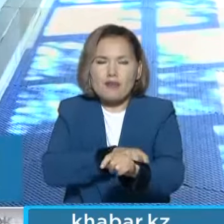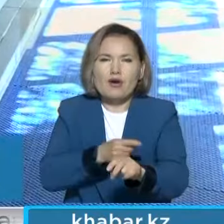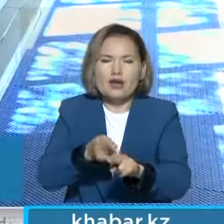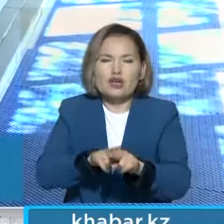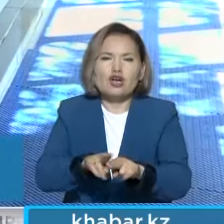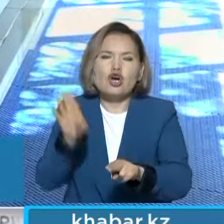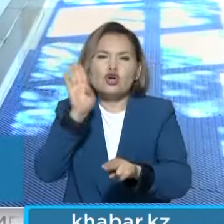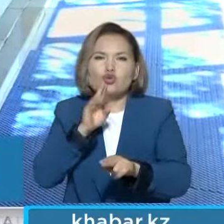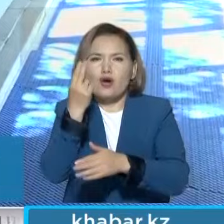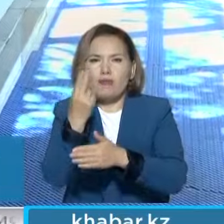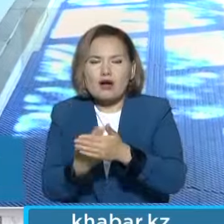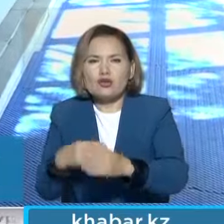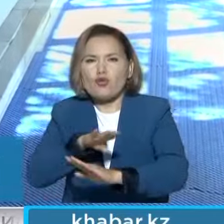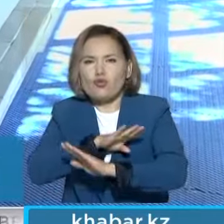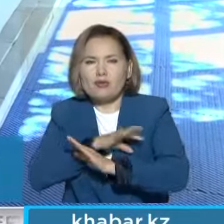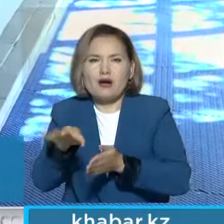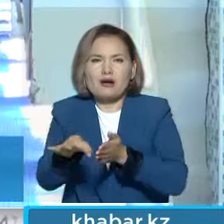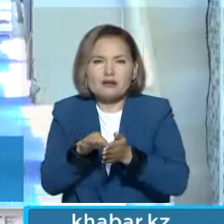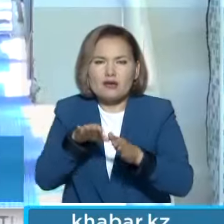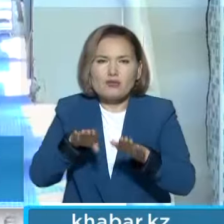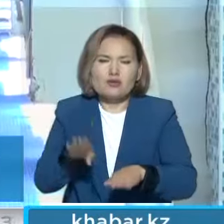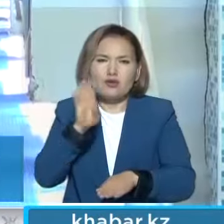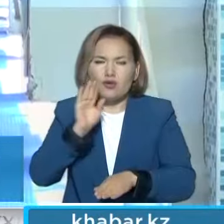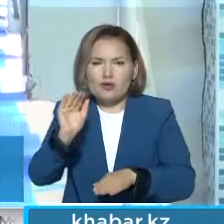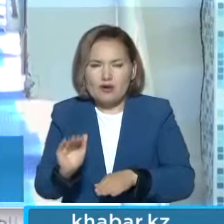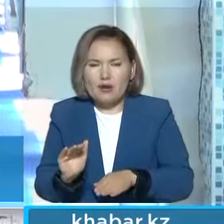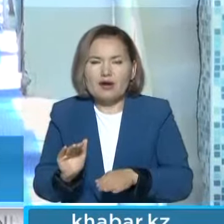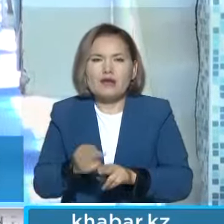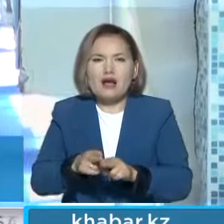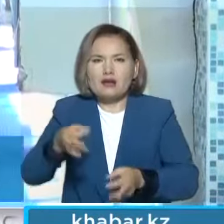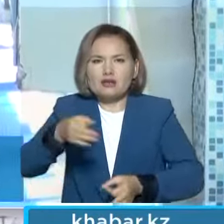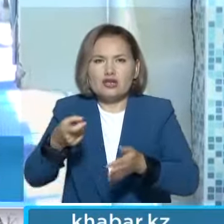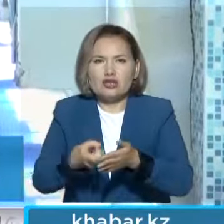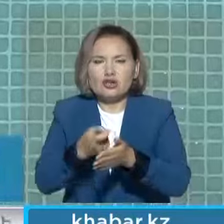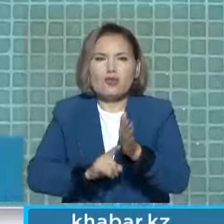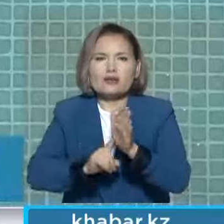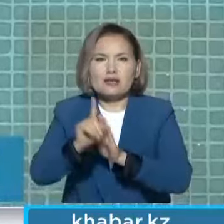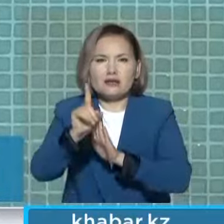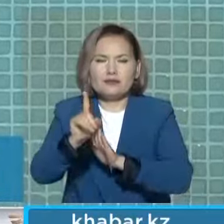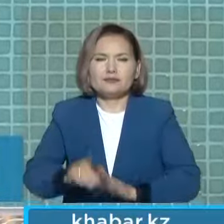жүзіп батып кеткен. Қазір қылмыстық іс қозғалып, тергеу жүріп жатыр.